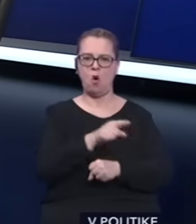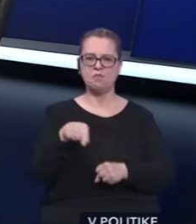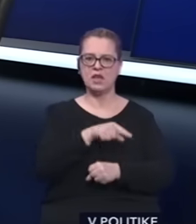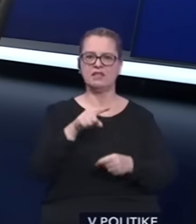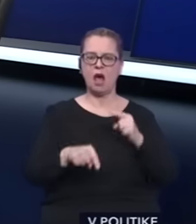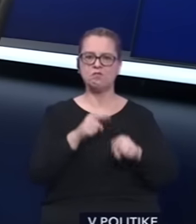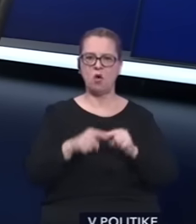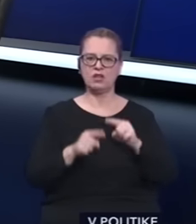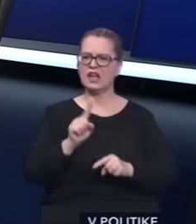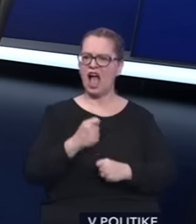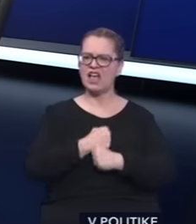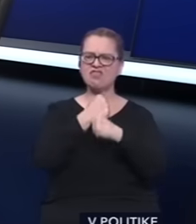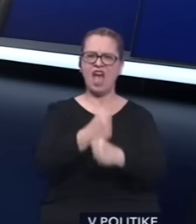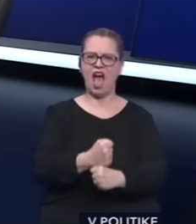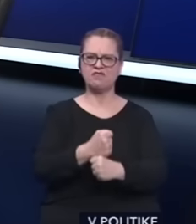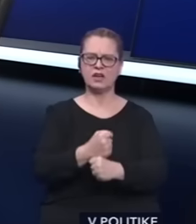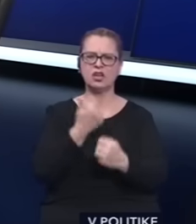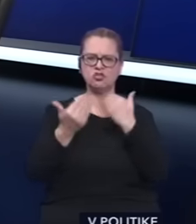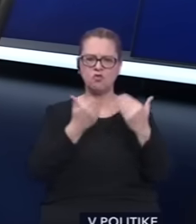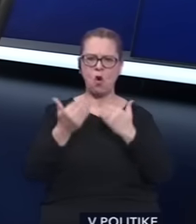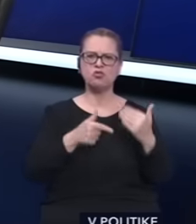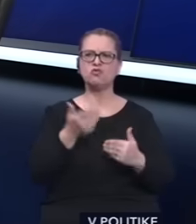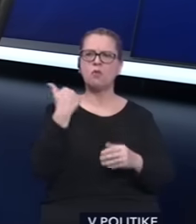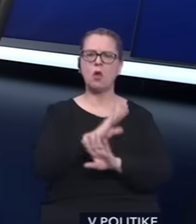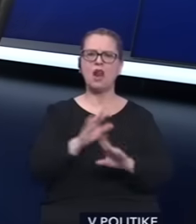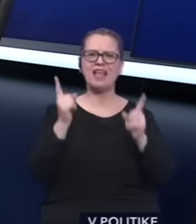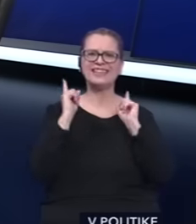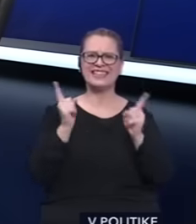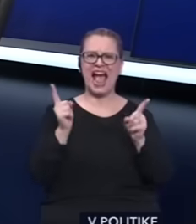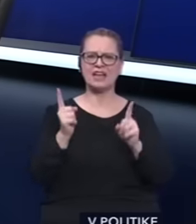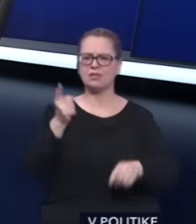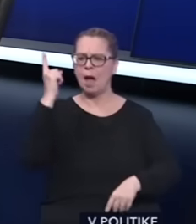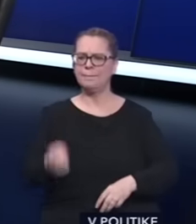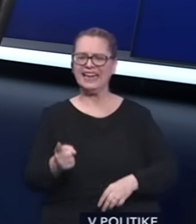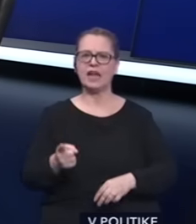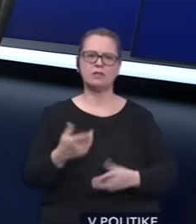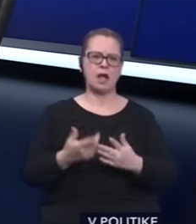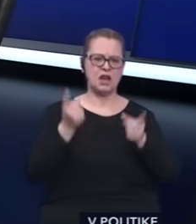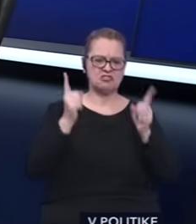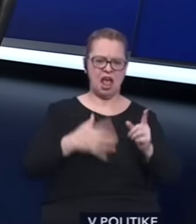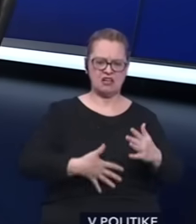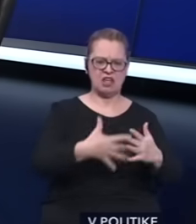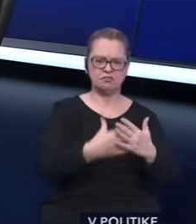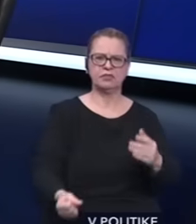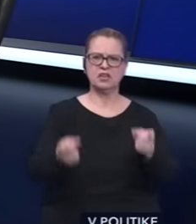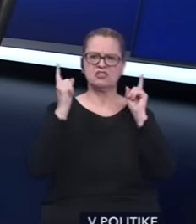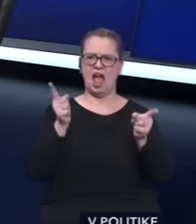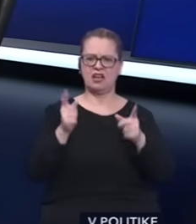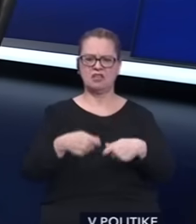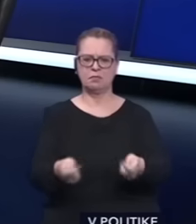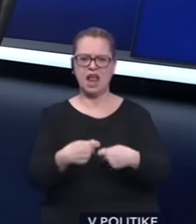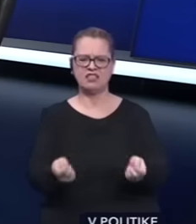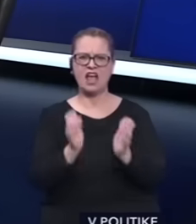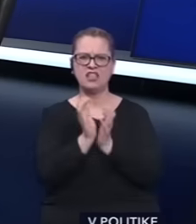boli na ostatnej schôdze. Vidia, že to bolo iba o nejakých zákazoch alebo príkazoch. Že to bol zákaz interrupcií, zákaz nedeľného predaja,